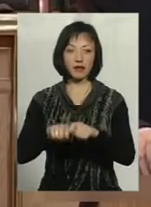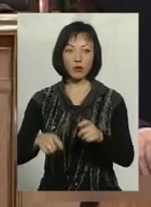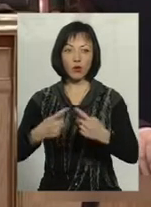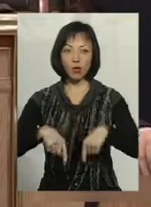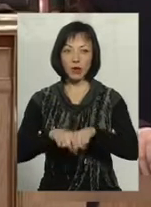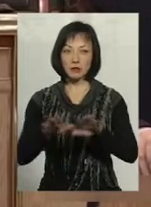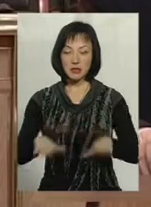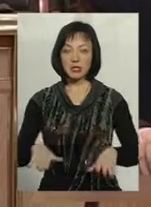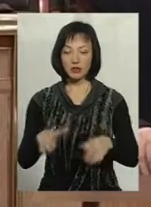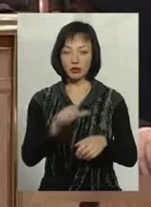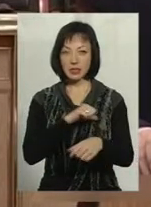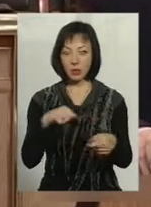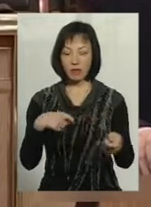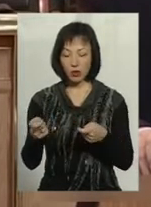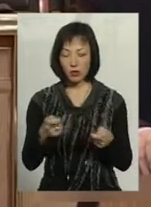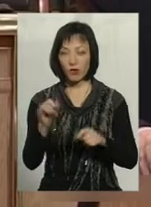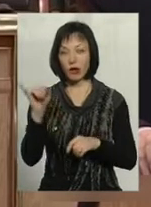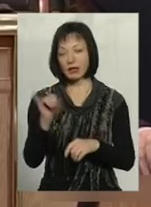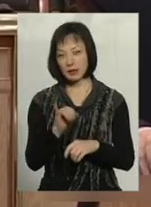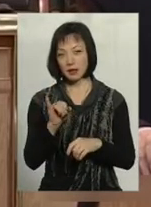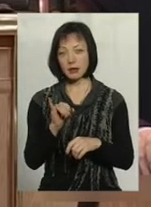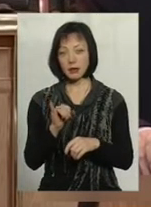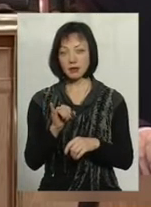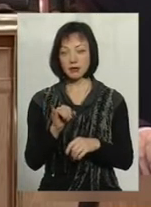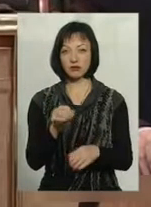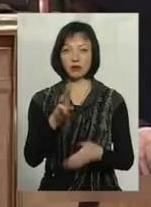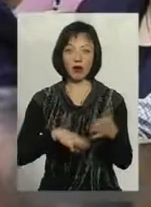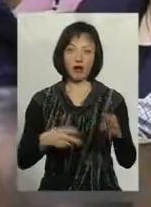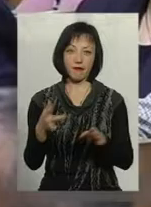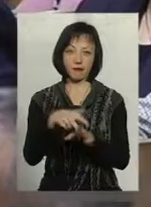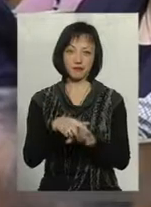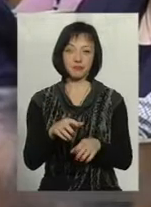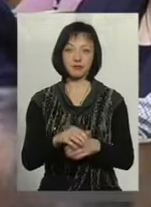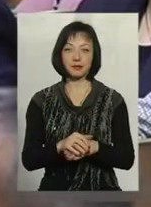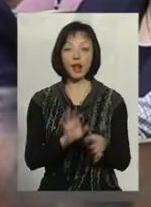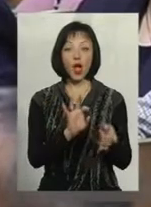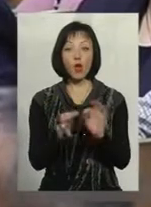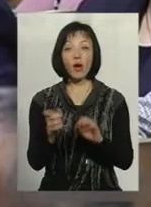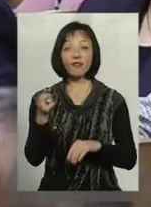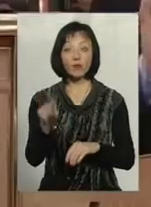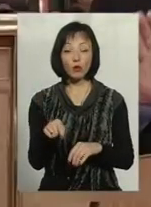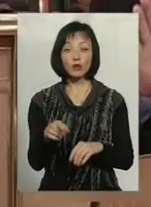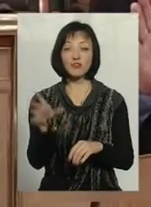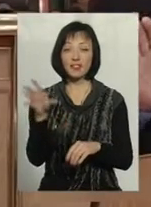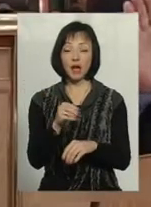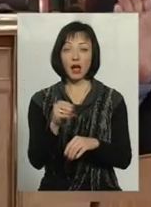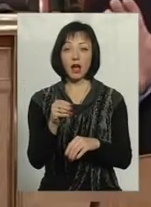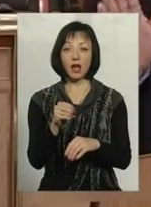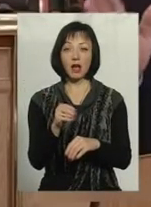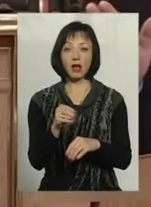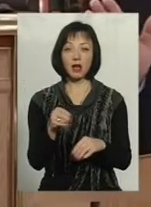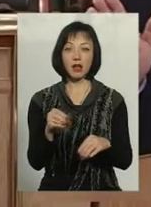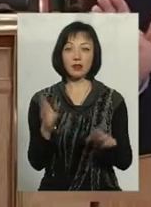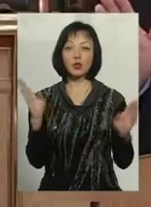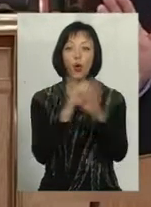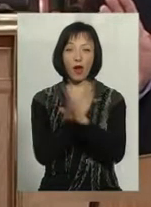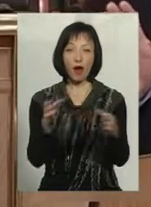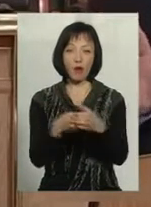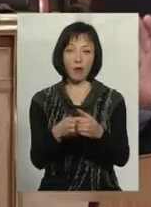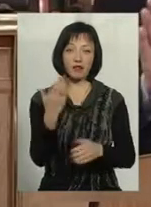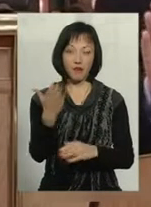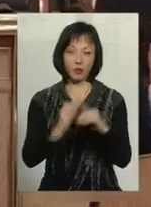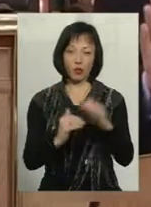До 25 грудня обласна рада має проголосувати за бюджет 2017. Так само до кінця року мають бути затверджені і